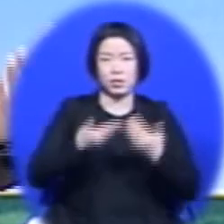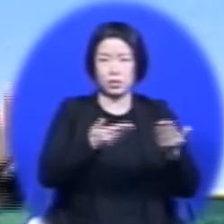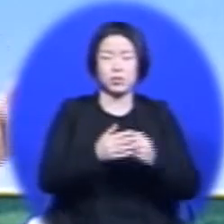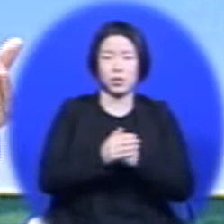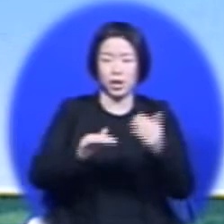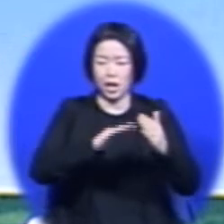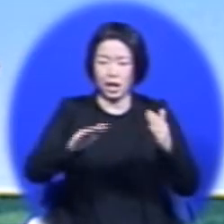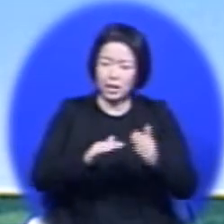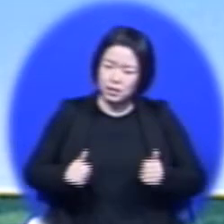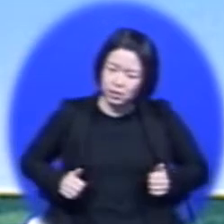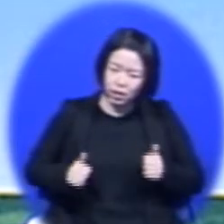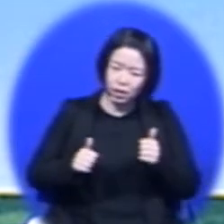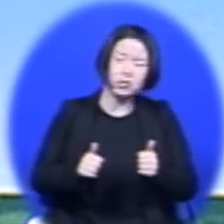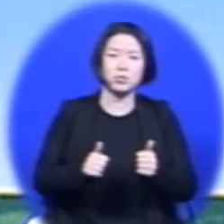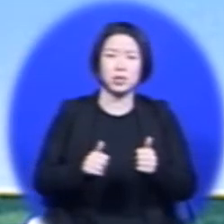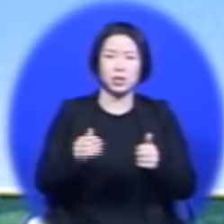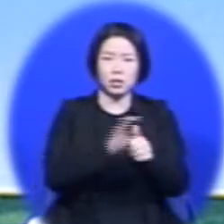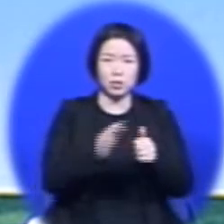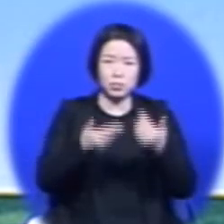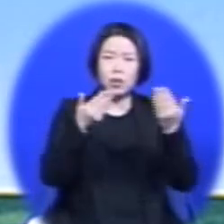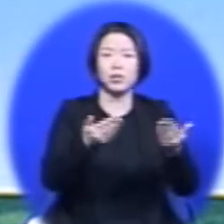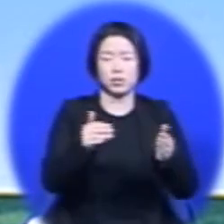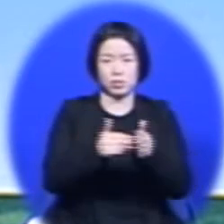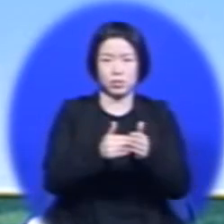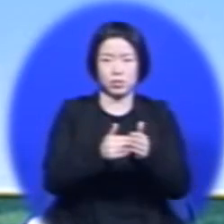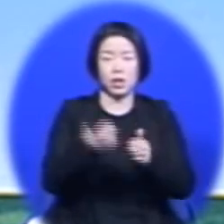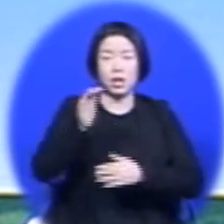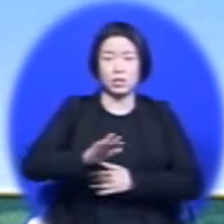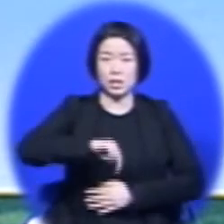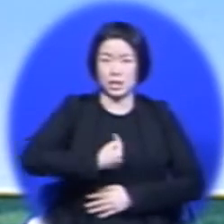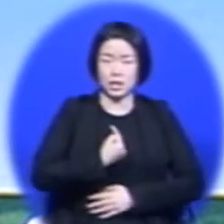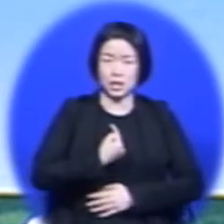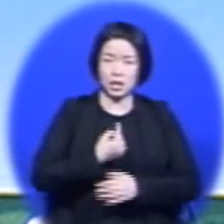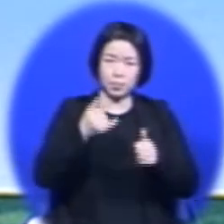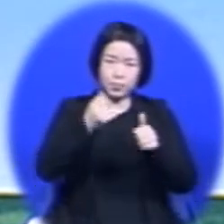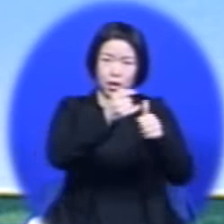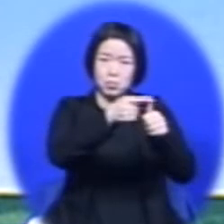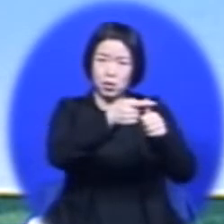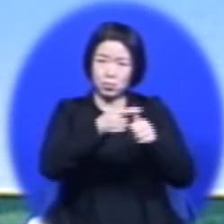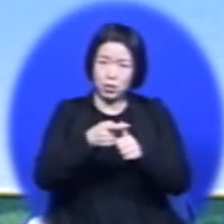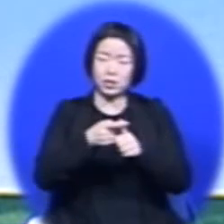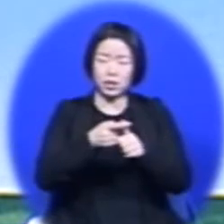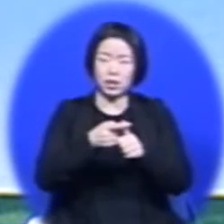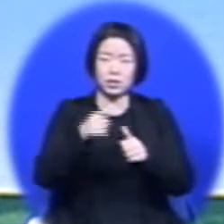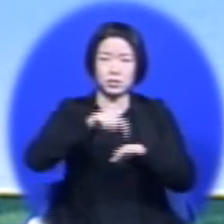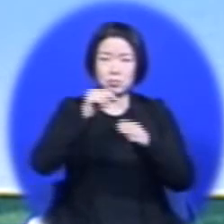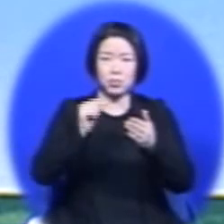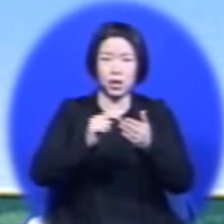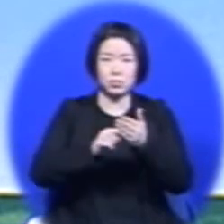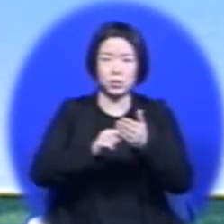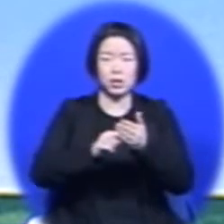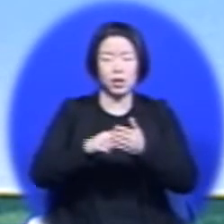가정을 정말 열심히 꾸렸습니다. 그러나 자기가 불륜에 빠졌었다는 이 죄책감을 떨쳐버릴